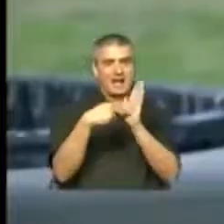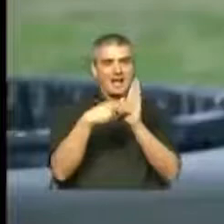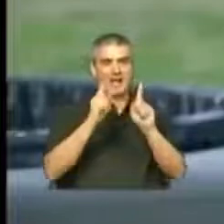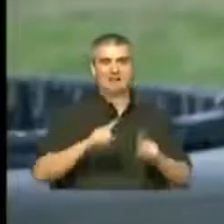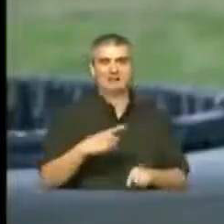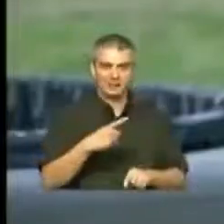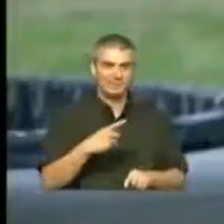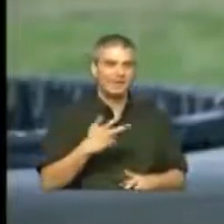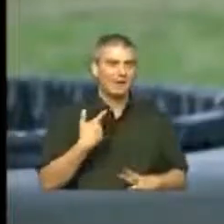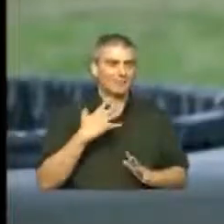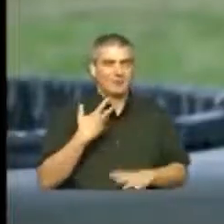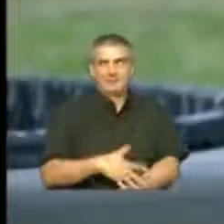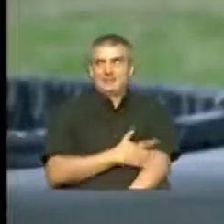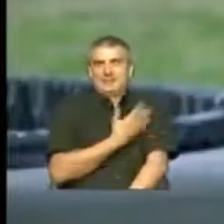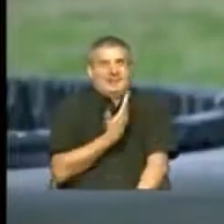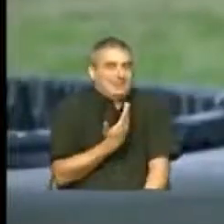very